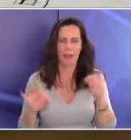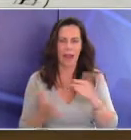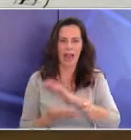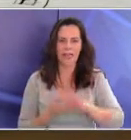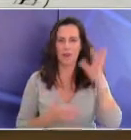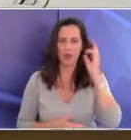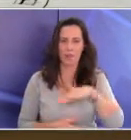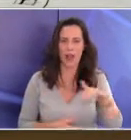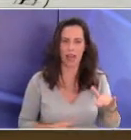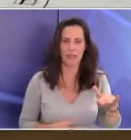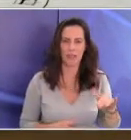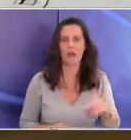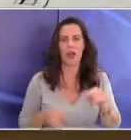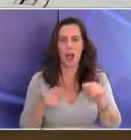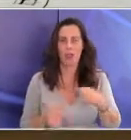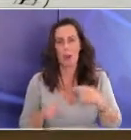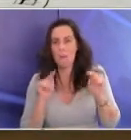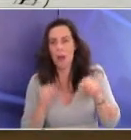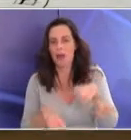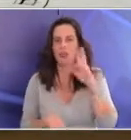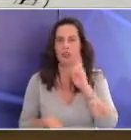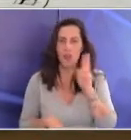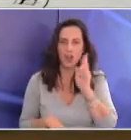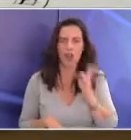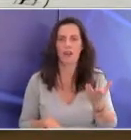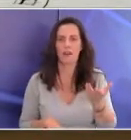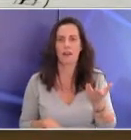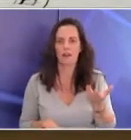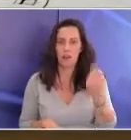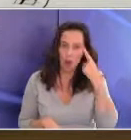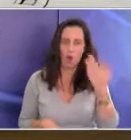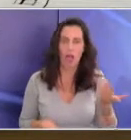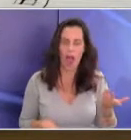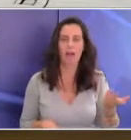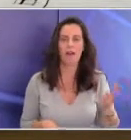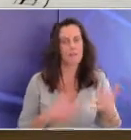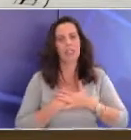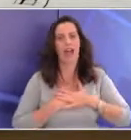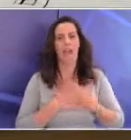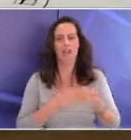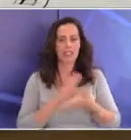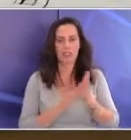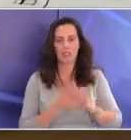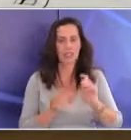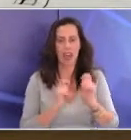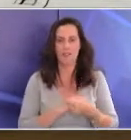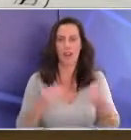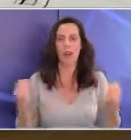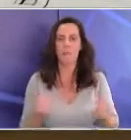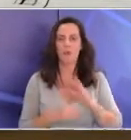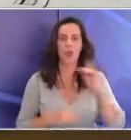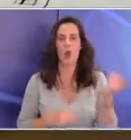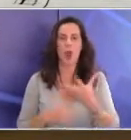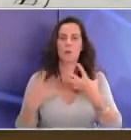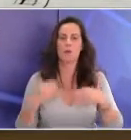נשים וילדים. אז ככה, באתי יום שישי, אתה יודע... והתאהבתי, וזהו. וזה הפך להיות משהו של כל